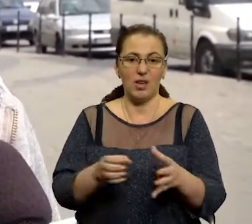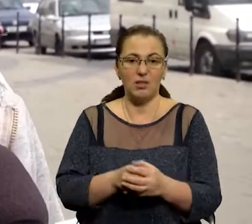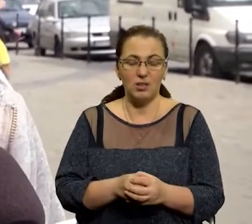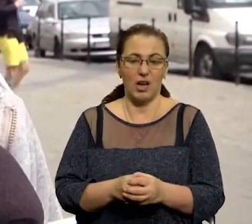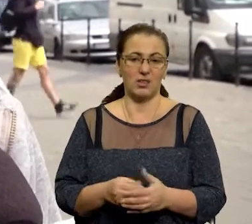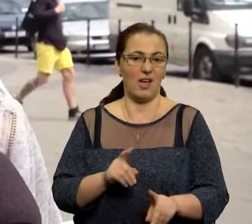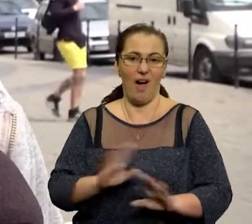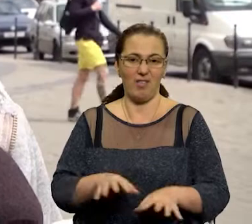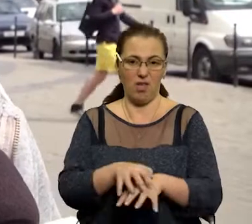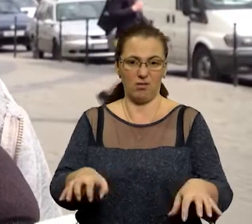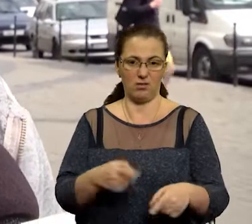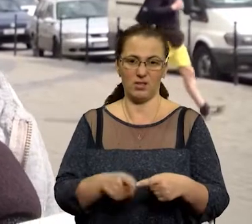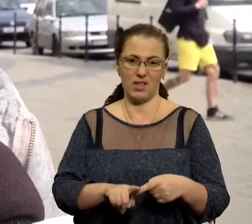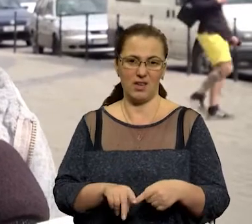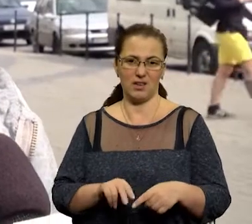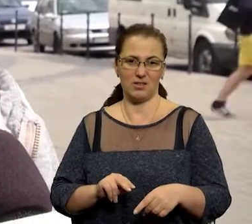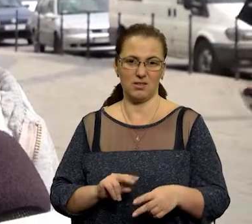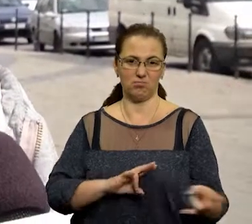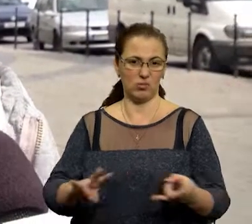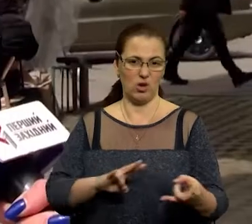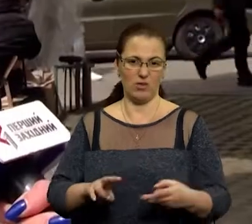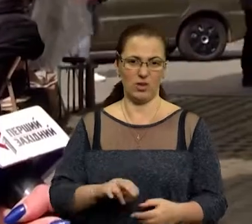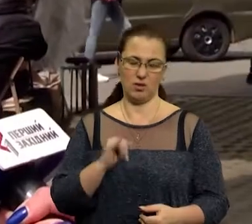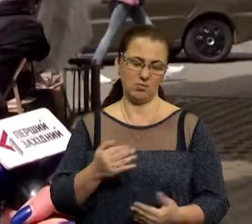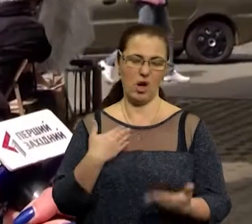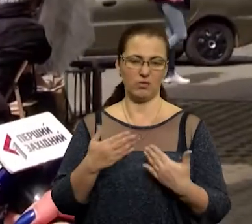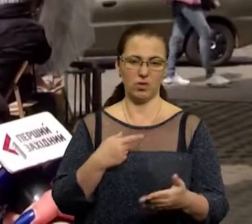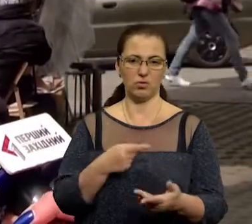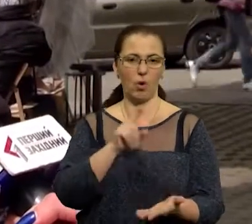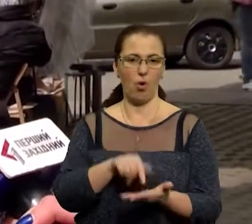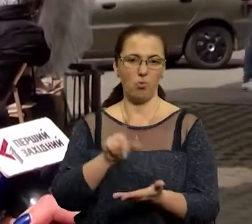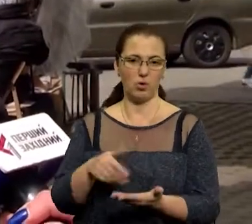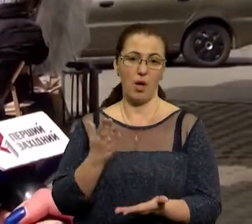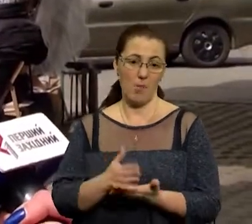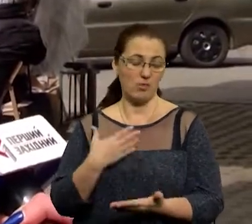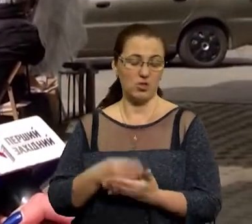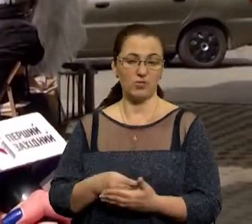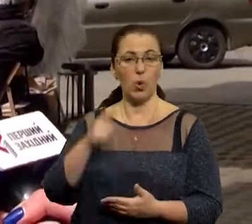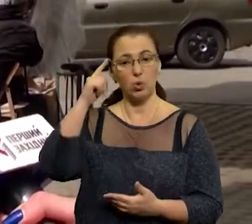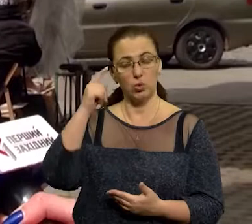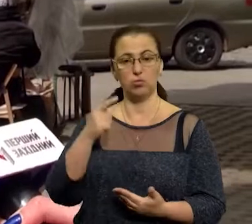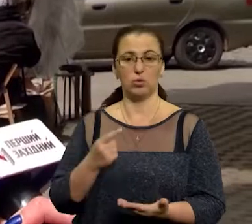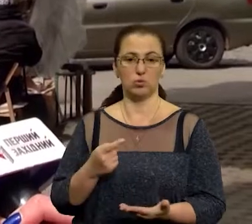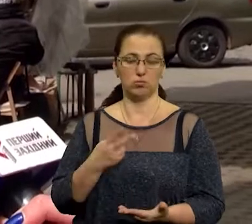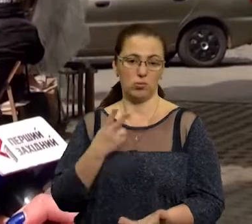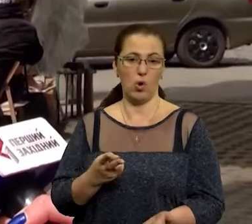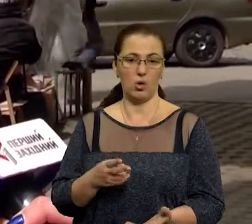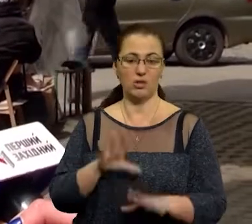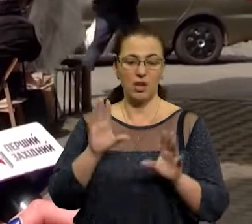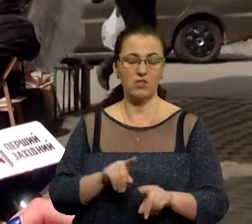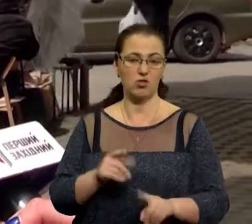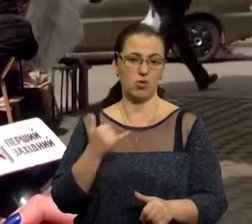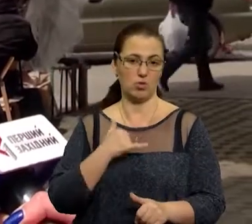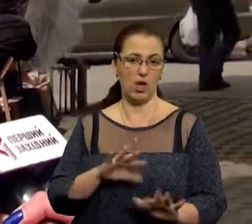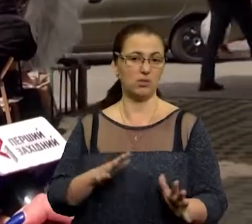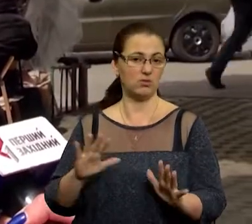це якісь провокації, негативно ставлюсь до такого опитування. Маємо свою думку, свій погляд на те все, що в нас відбулося,